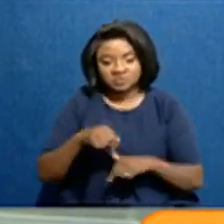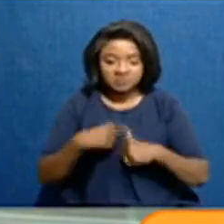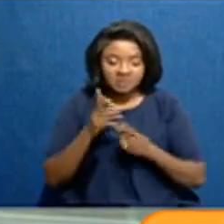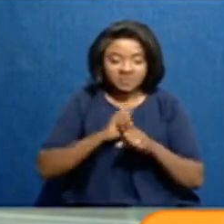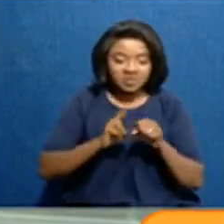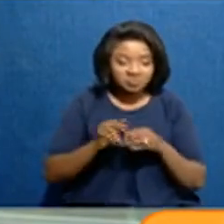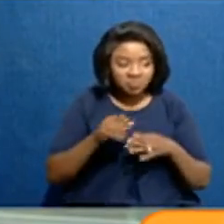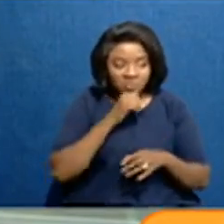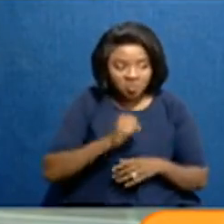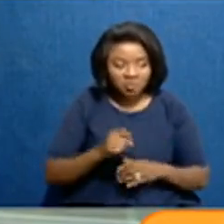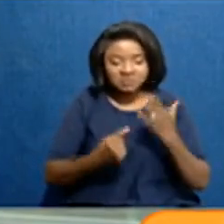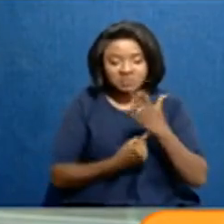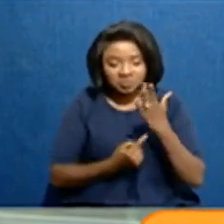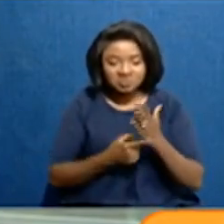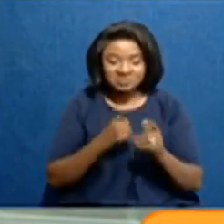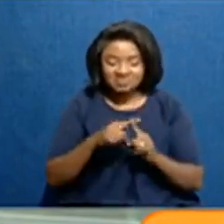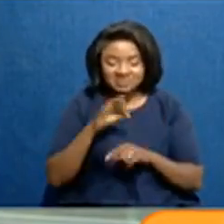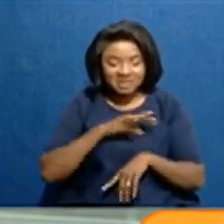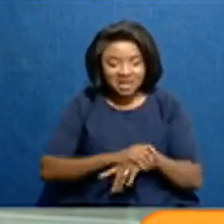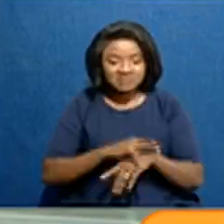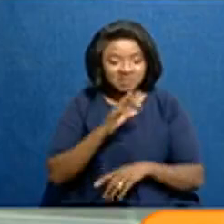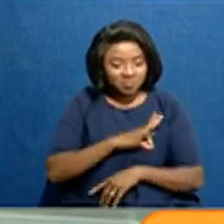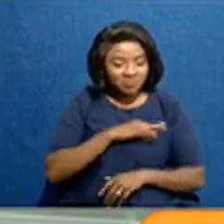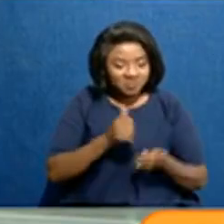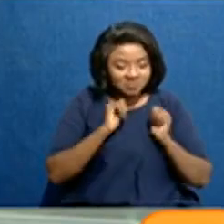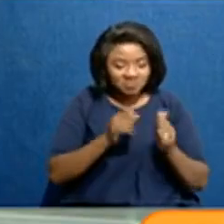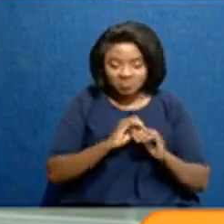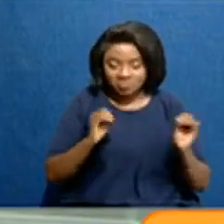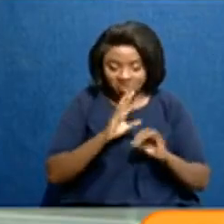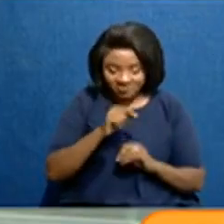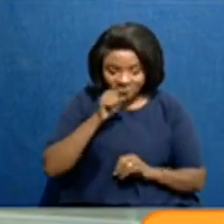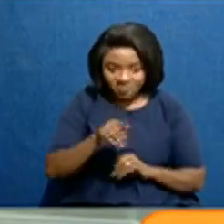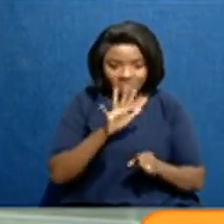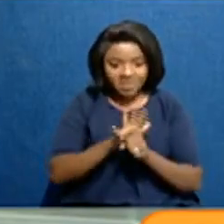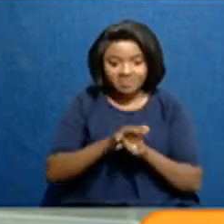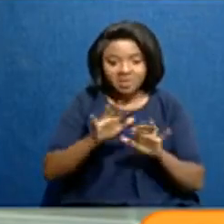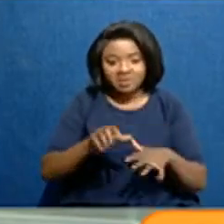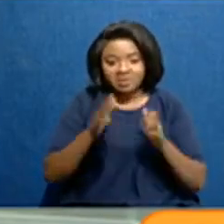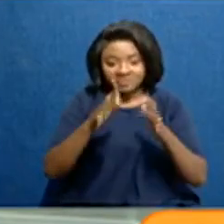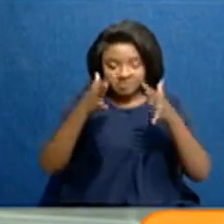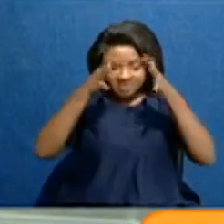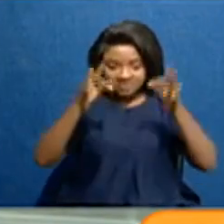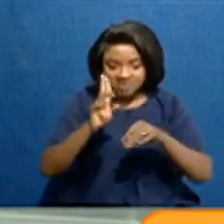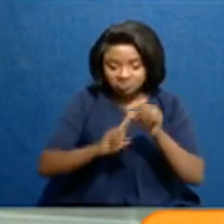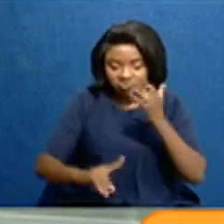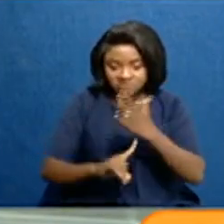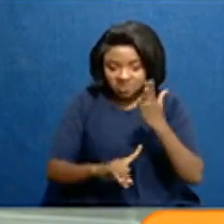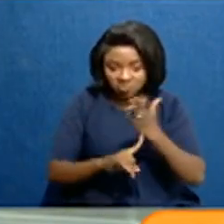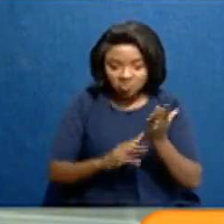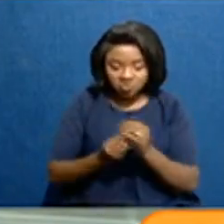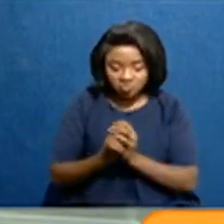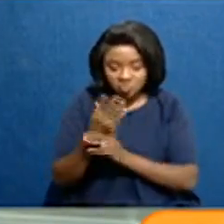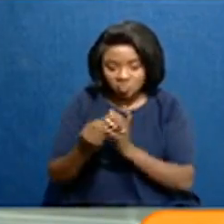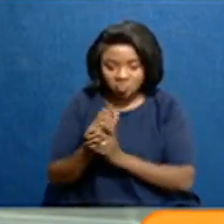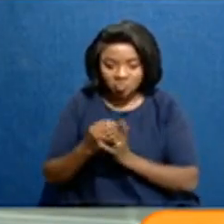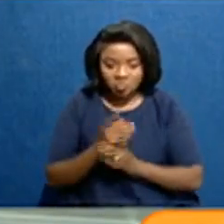za zamani zinazotoa matokeo duni mwishowe. Ni kwa msingi huu ndipo wakulima wengine sasa wameanza kutumia teknolojia kuzalisha